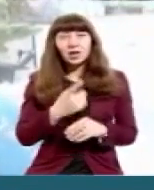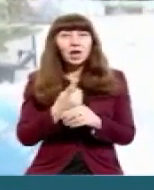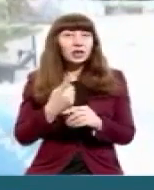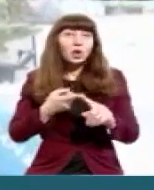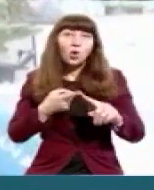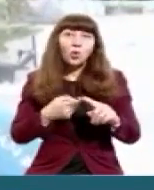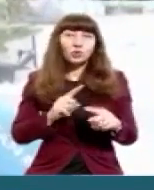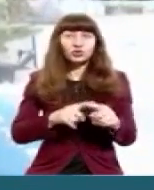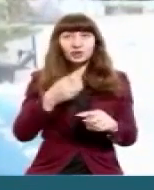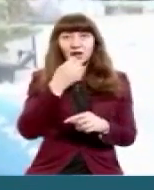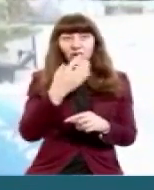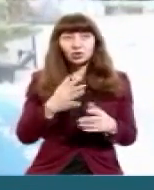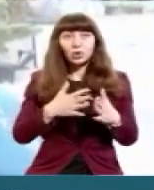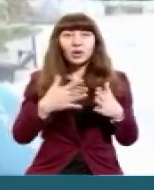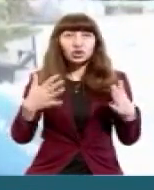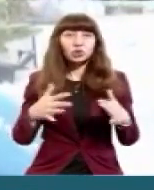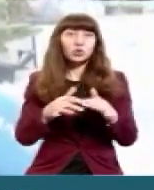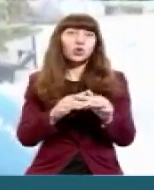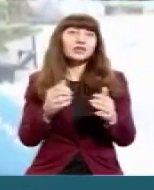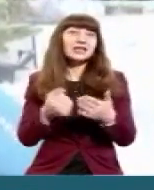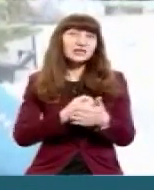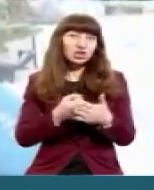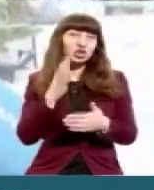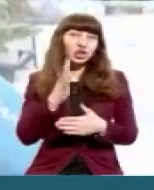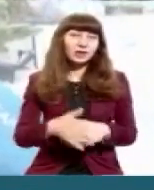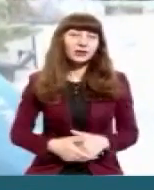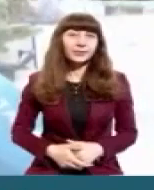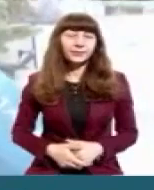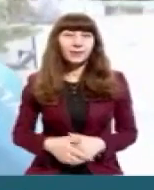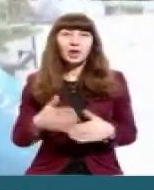же, большой прорыв, большое достижение.